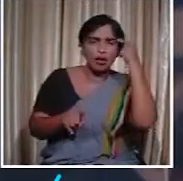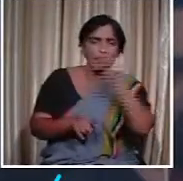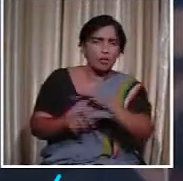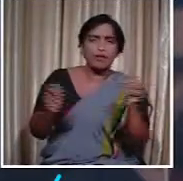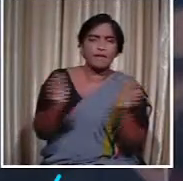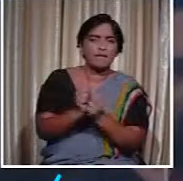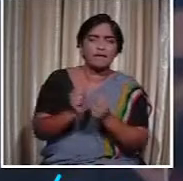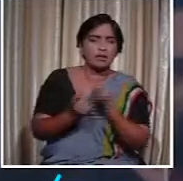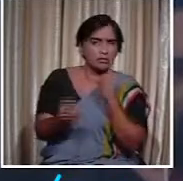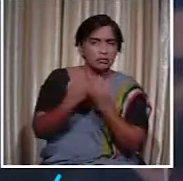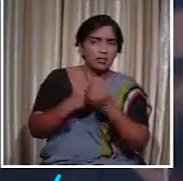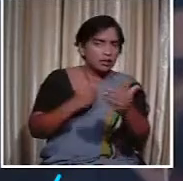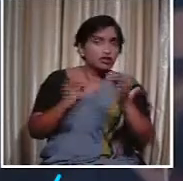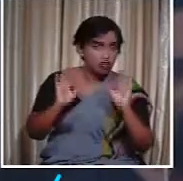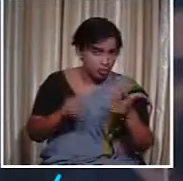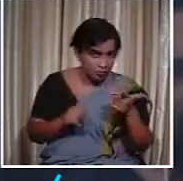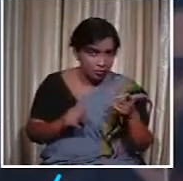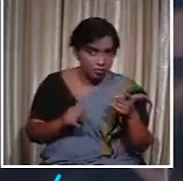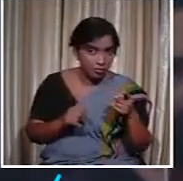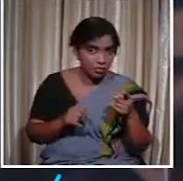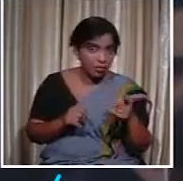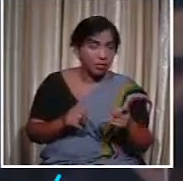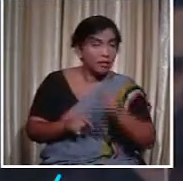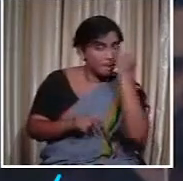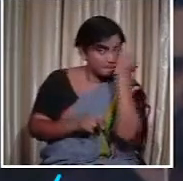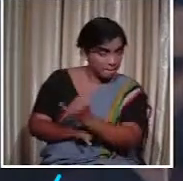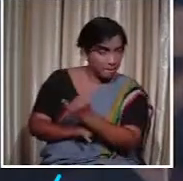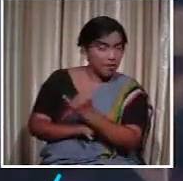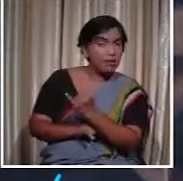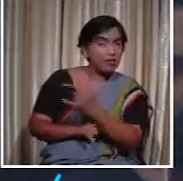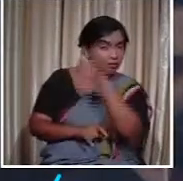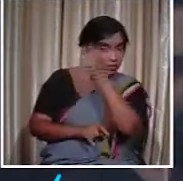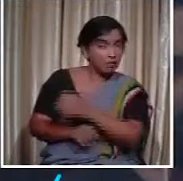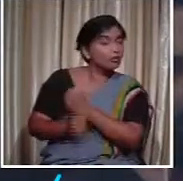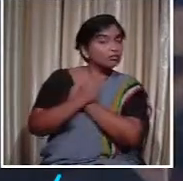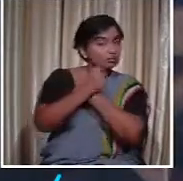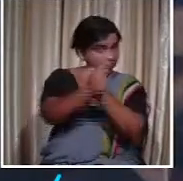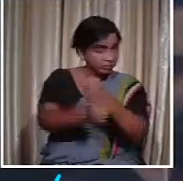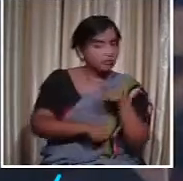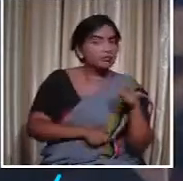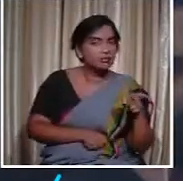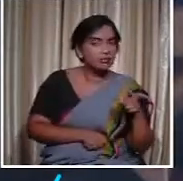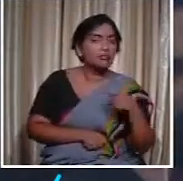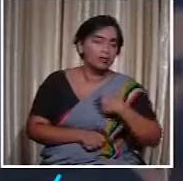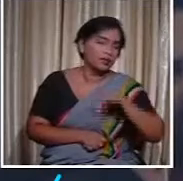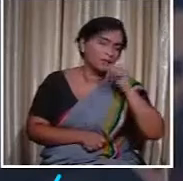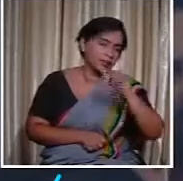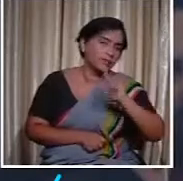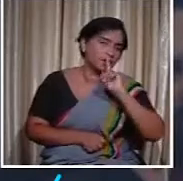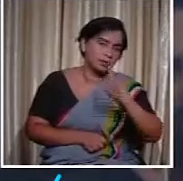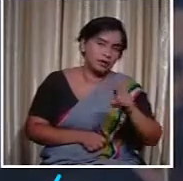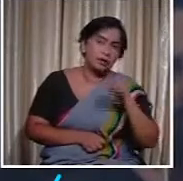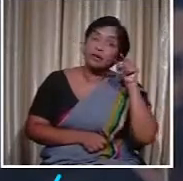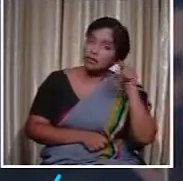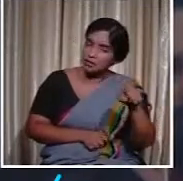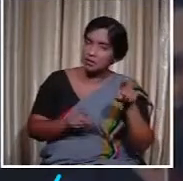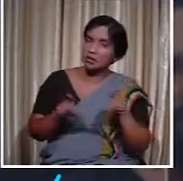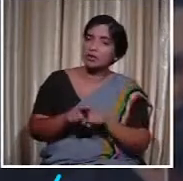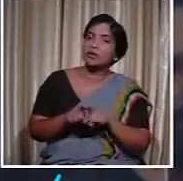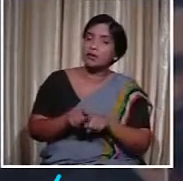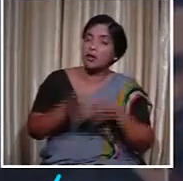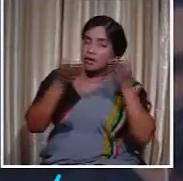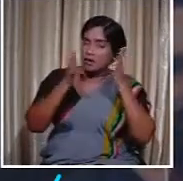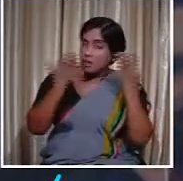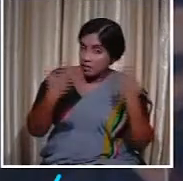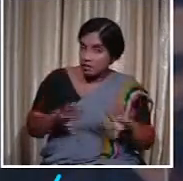ඔබතුමා පරීක්ෂණ කරන්න ලෑස්තිද? ඔව්, වැරදකරුවෙක් වුණොත් එහෙම ඔව් හිරේ දානවද කියන එක අපි පැහැදිලිව කියන්න කැමතියි. ඒ නිසා අවසන්